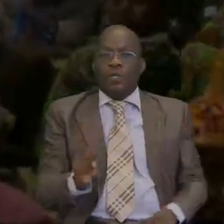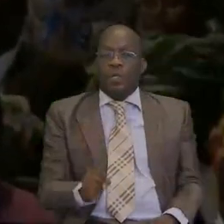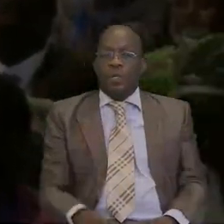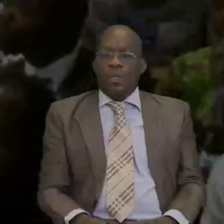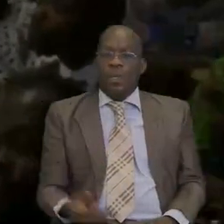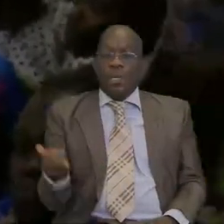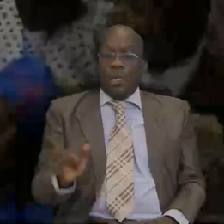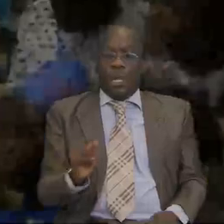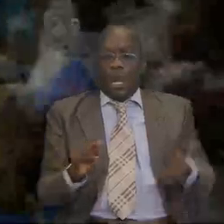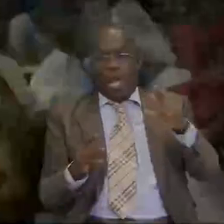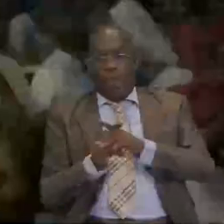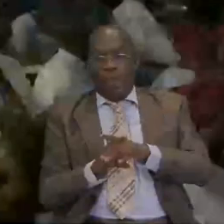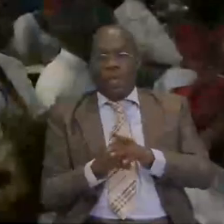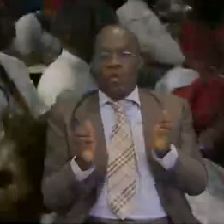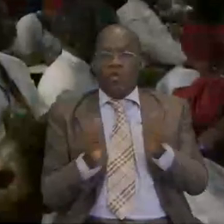Ils